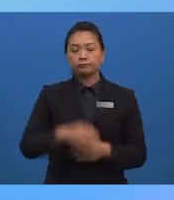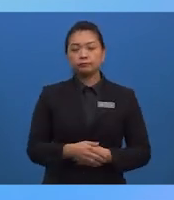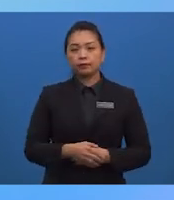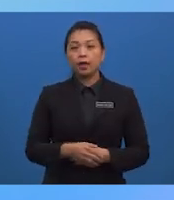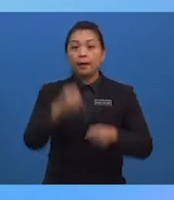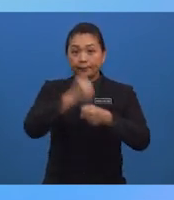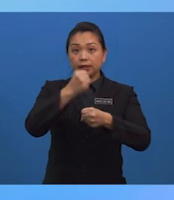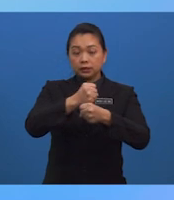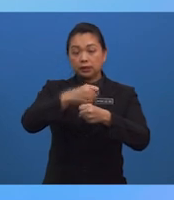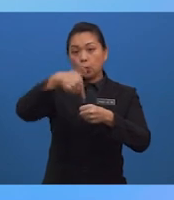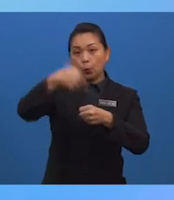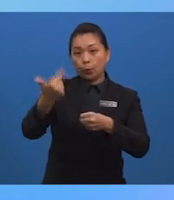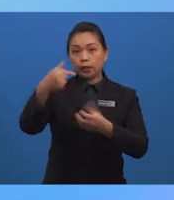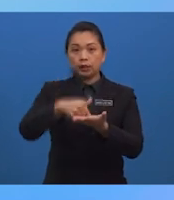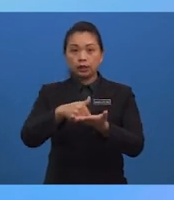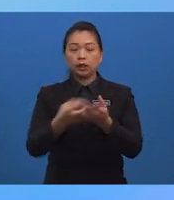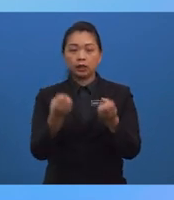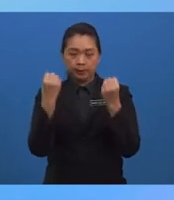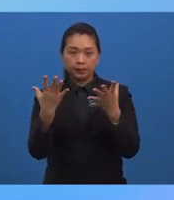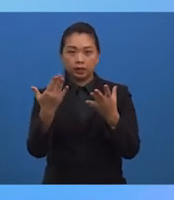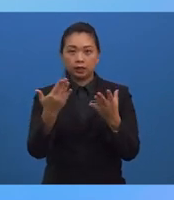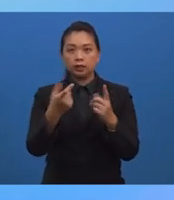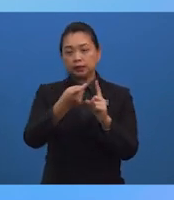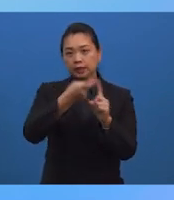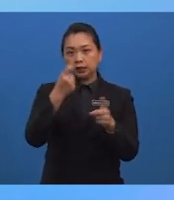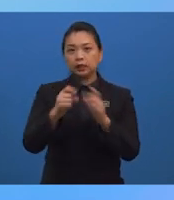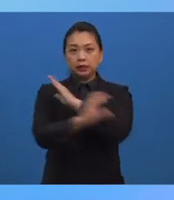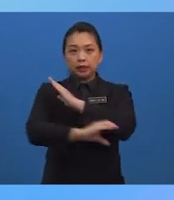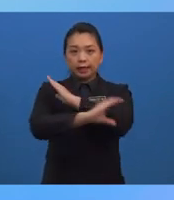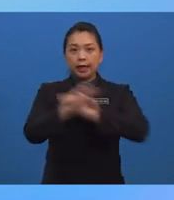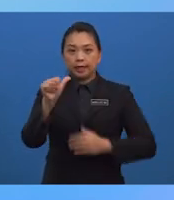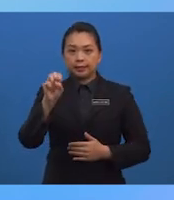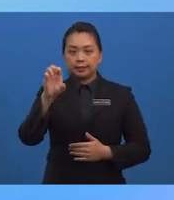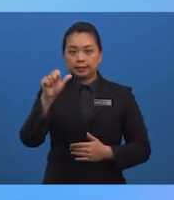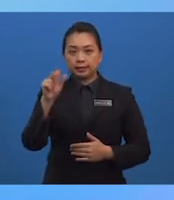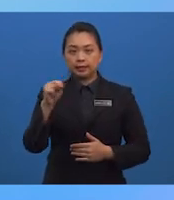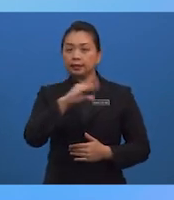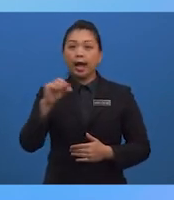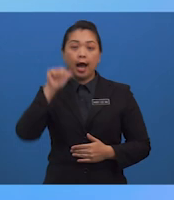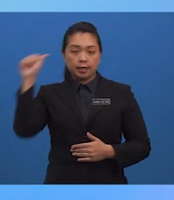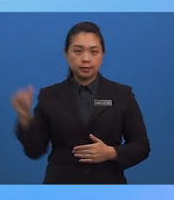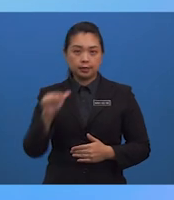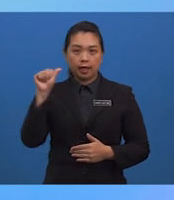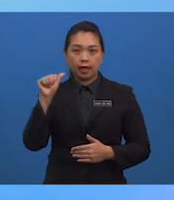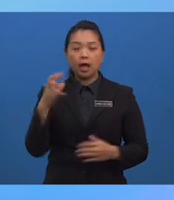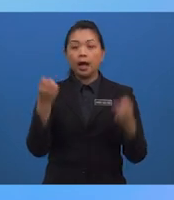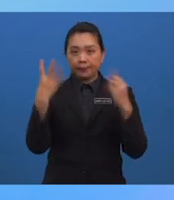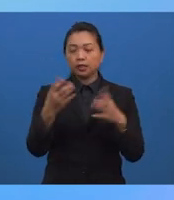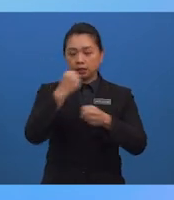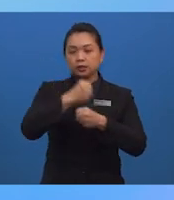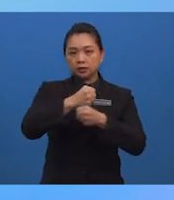ini kebanyakannya dari negara-negara ASEAN dan Asia, banyak bekerja di negara